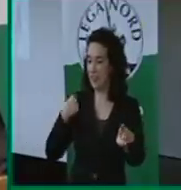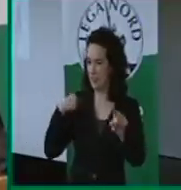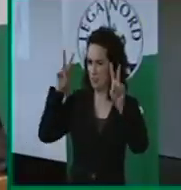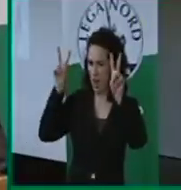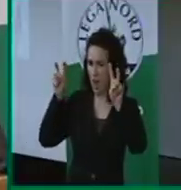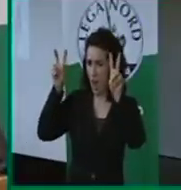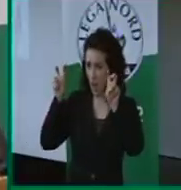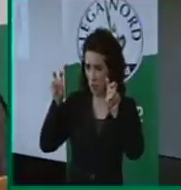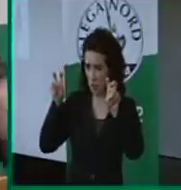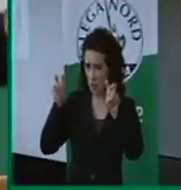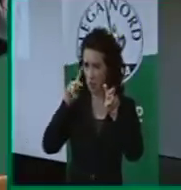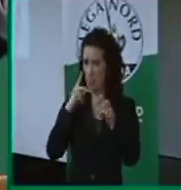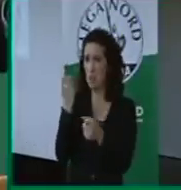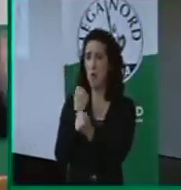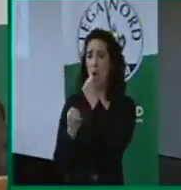Saranno quattro